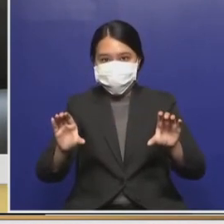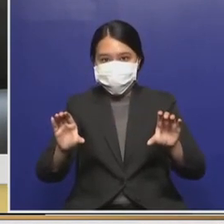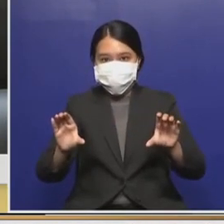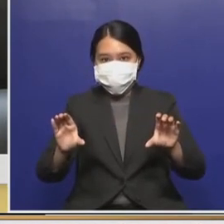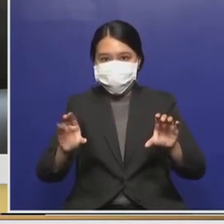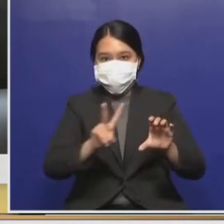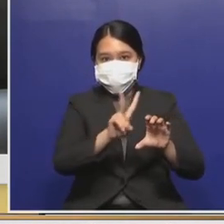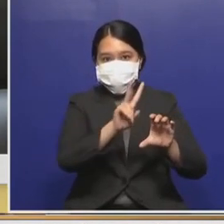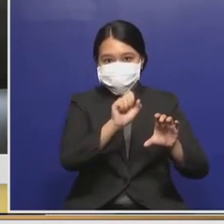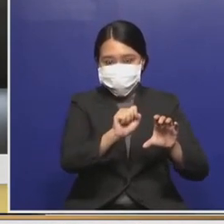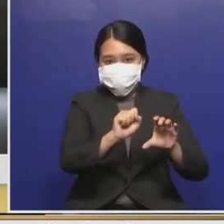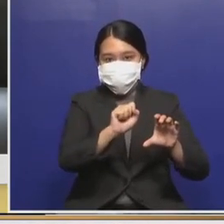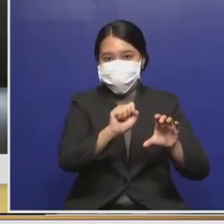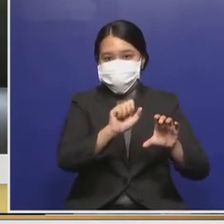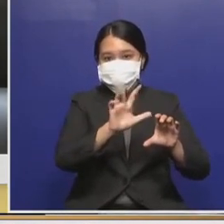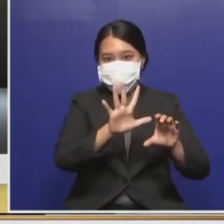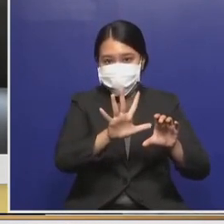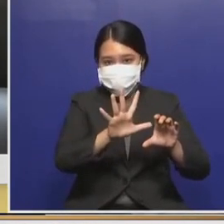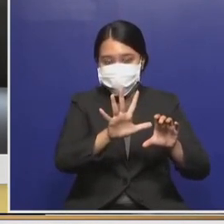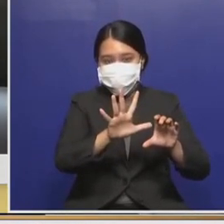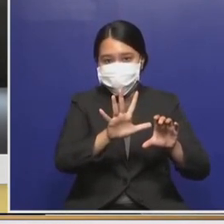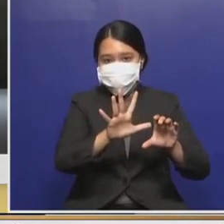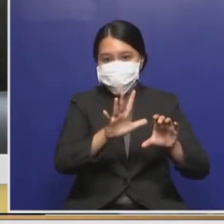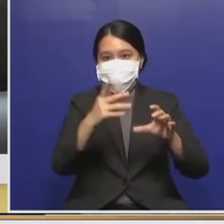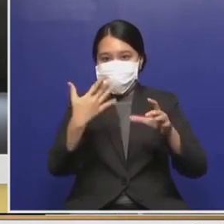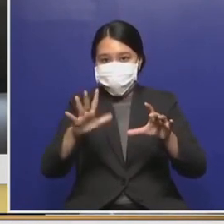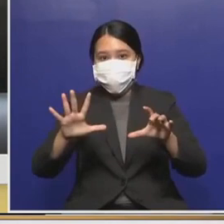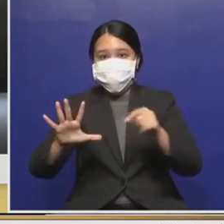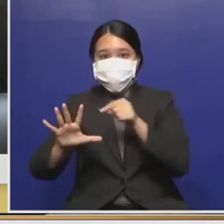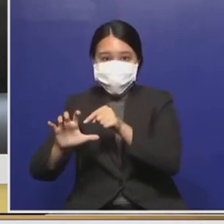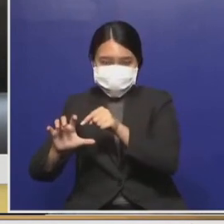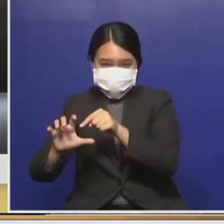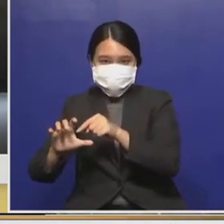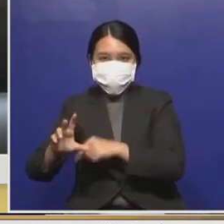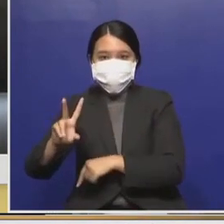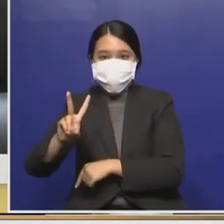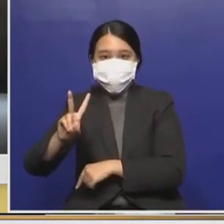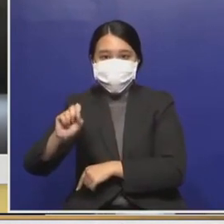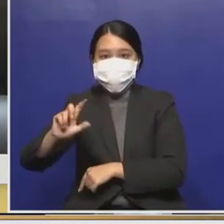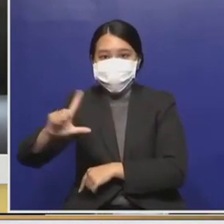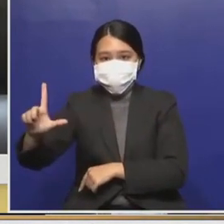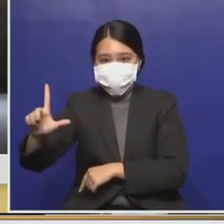สองแสนห้ากับ 1 แนล้าน ท่านประทานที่ครบครั